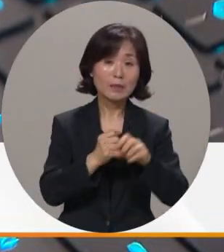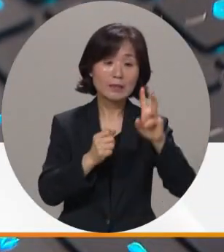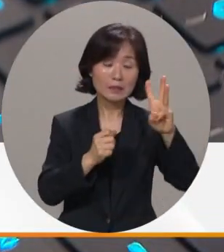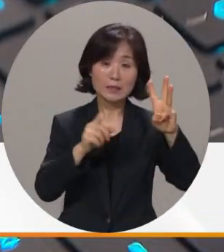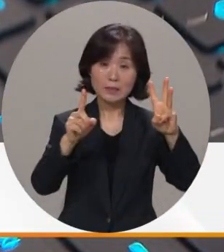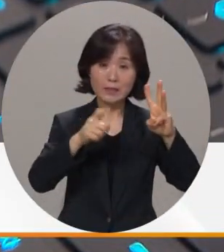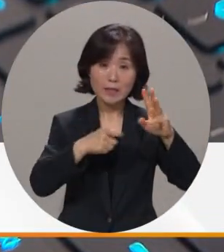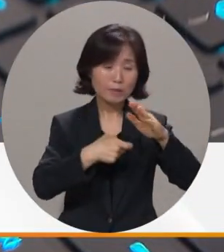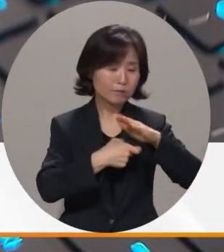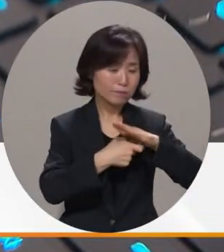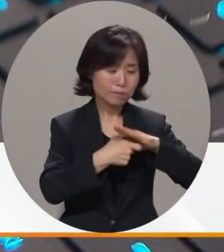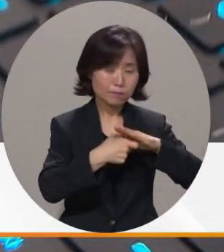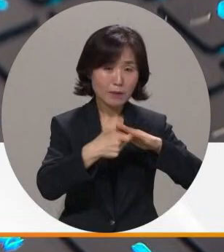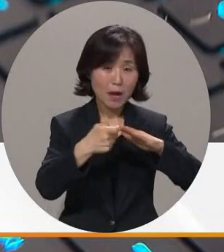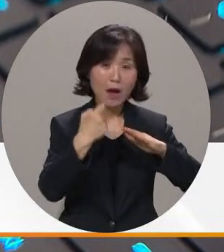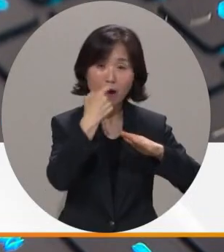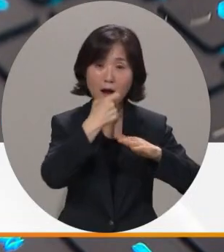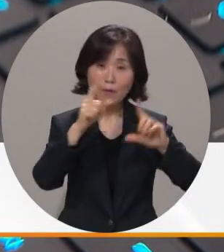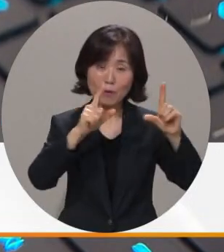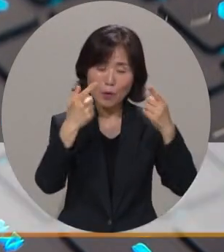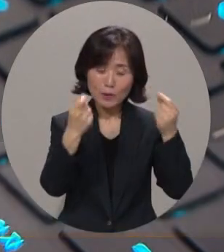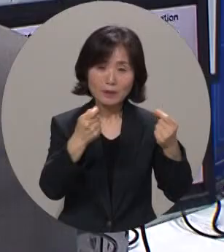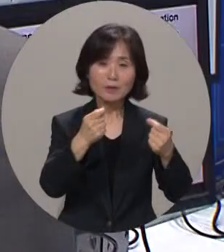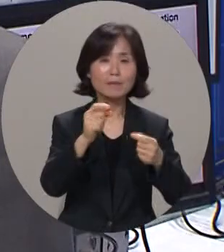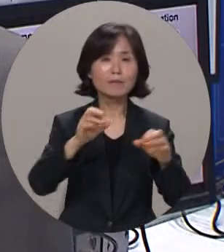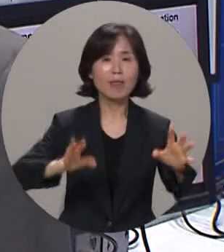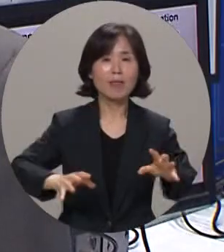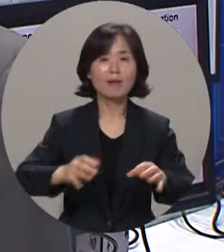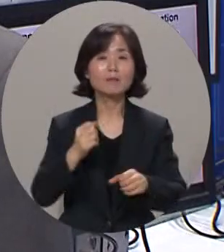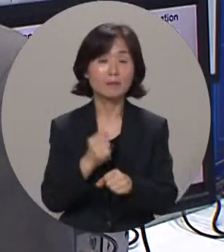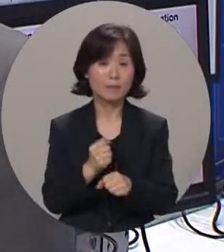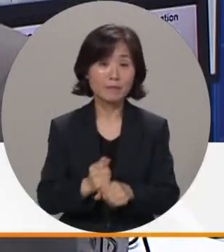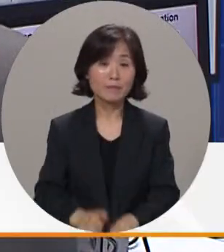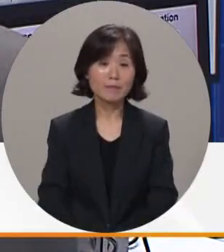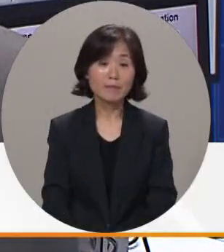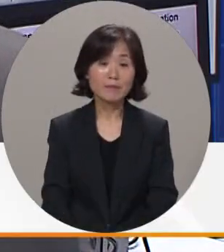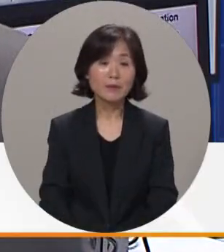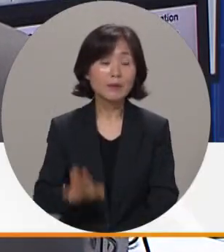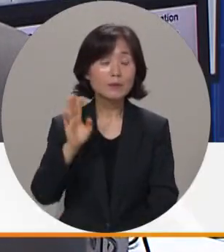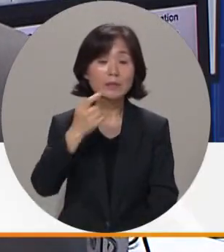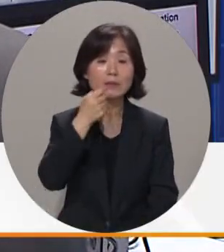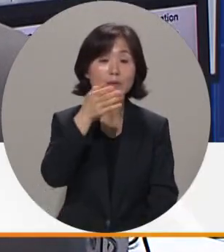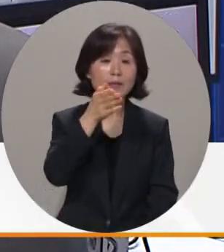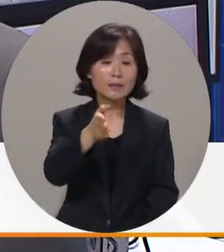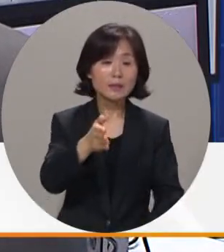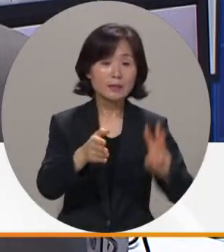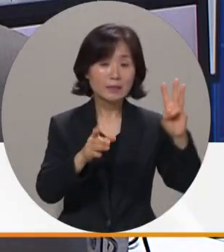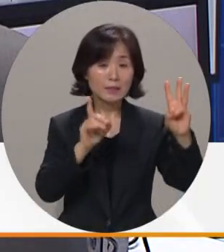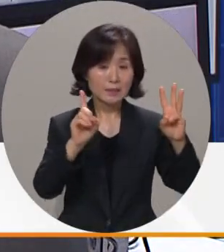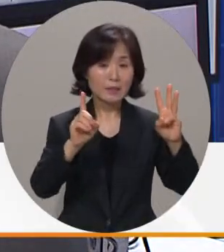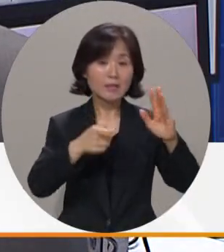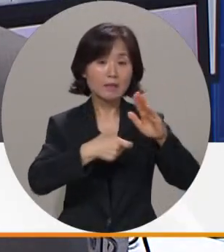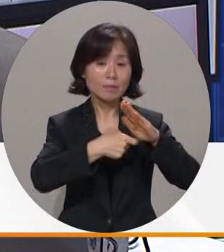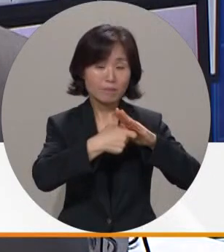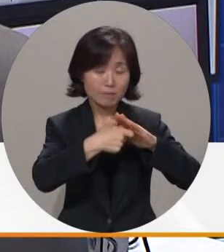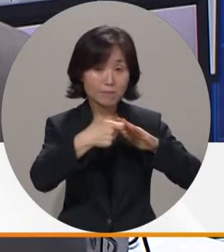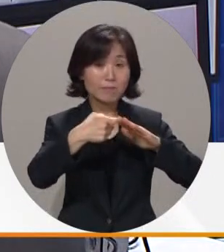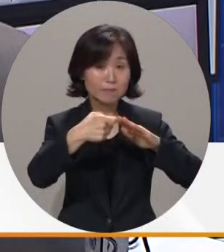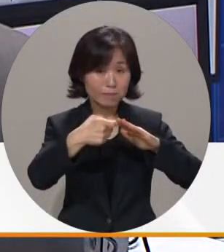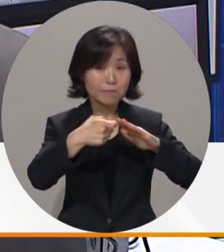이용해 치아 모형까지 한 번에 만들어냅니다. 앞으로는 치과에서는 이 3D 스캐너를